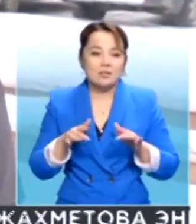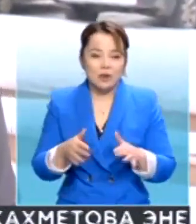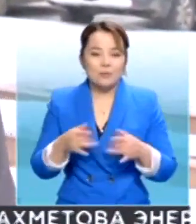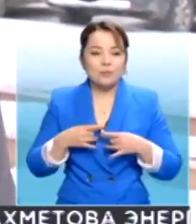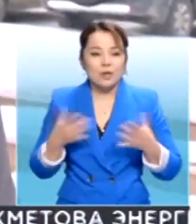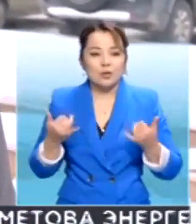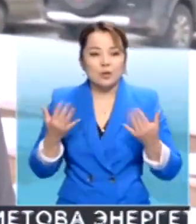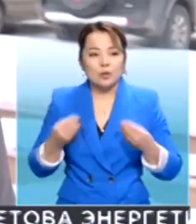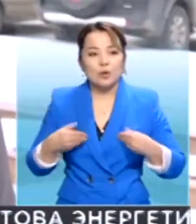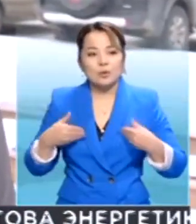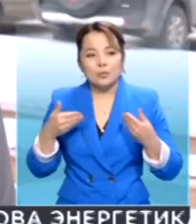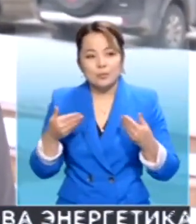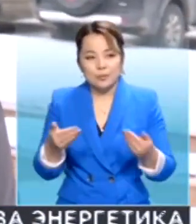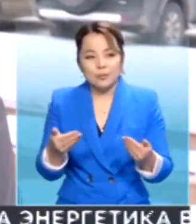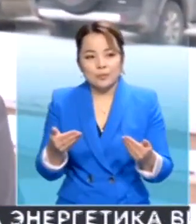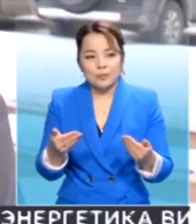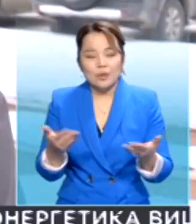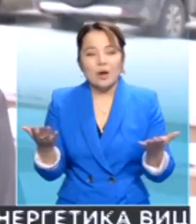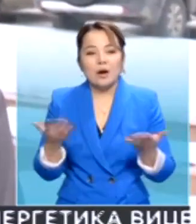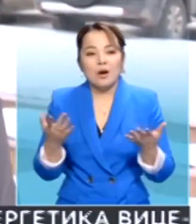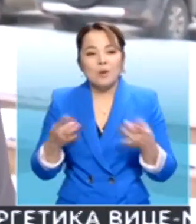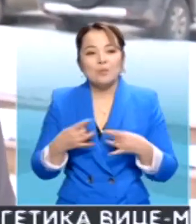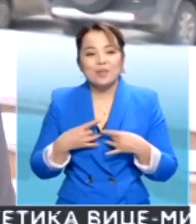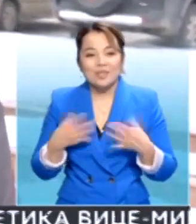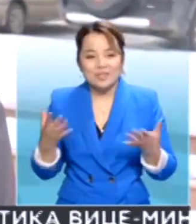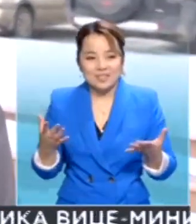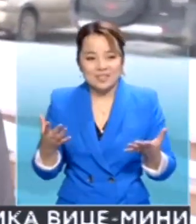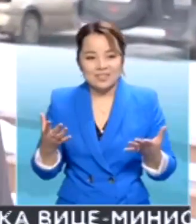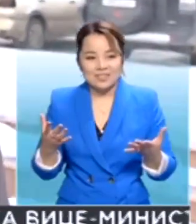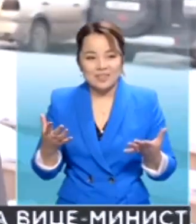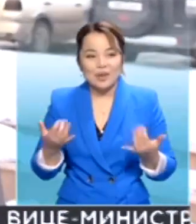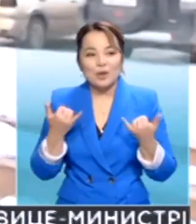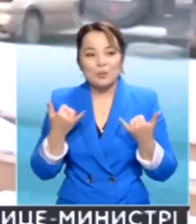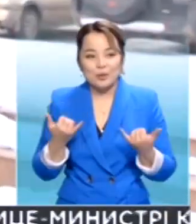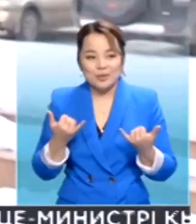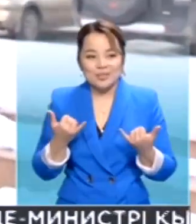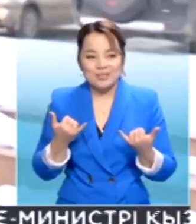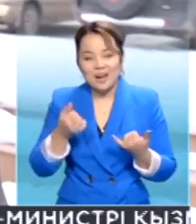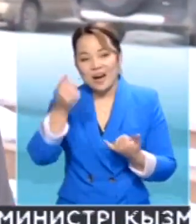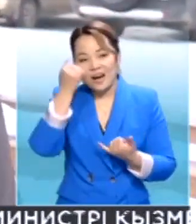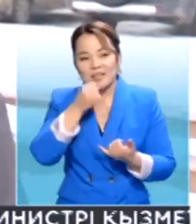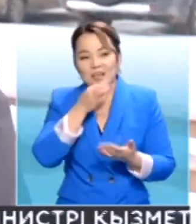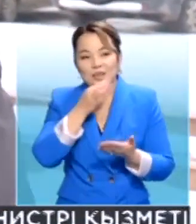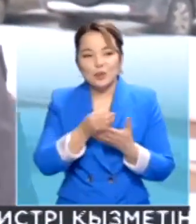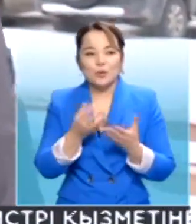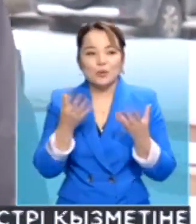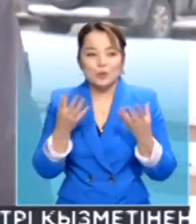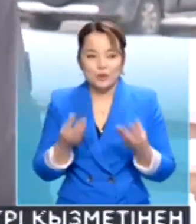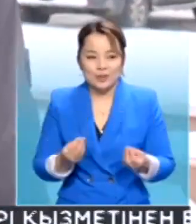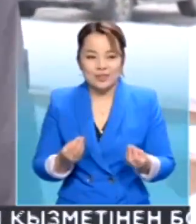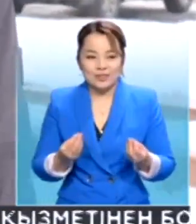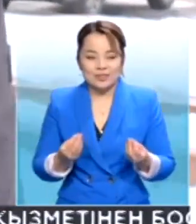бен? Қандай мереке бүгін? Бүгін не ғой? Алғыс айту күні ғой.